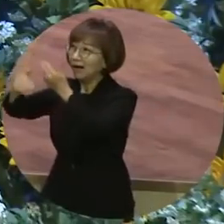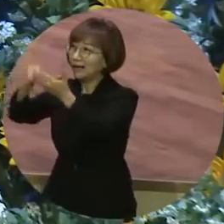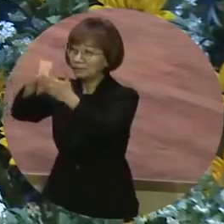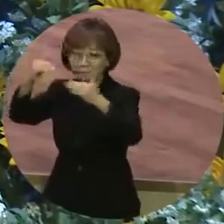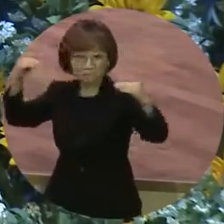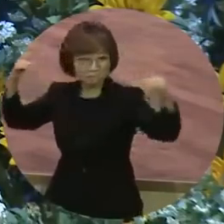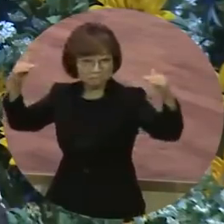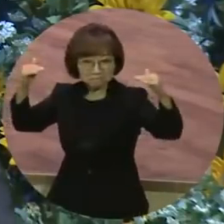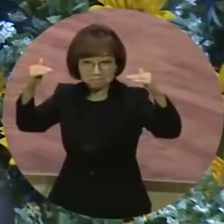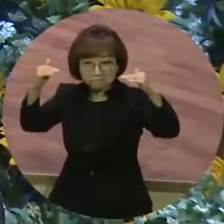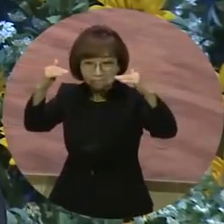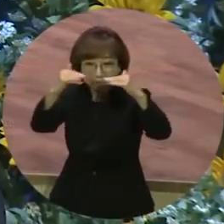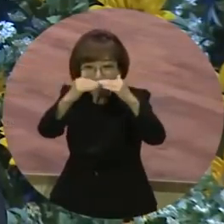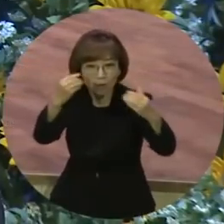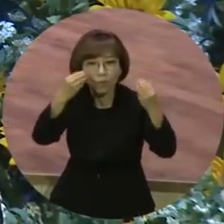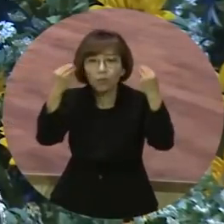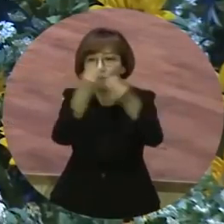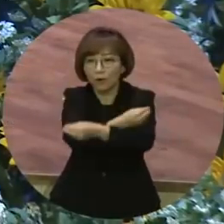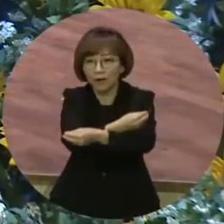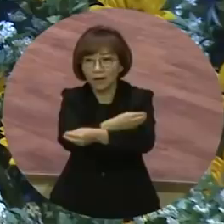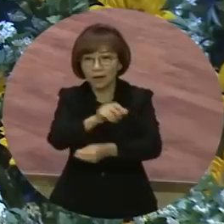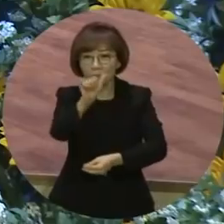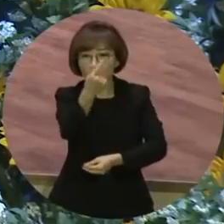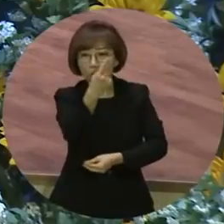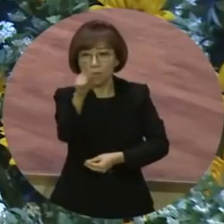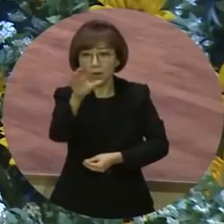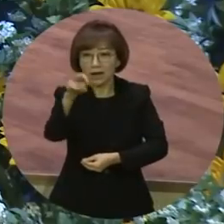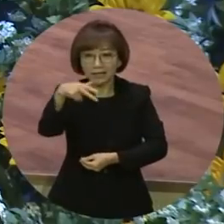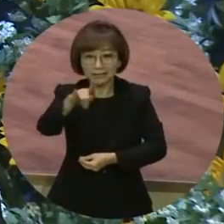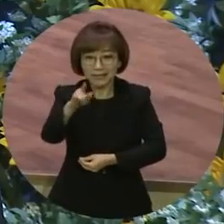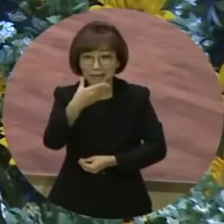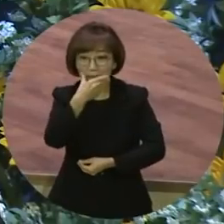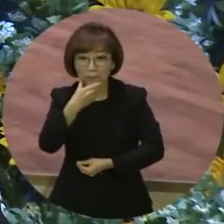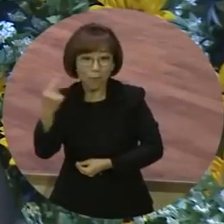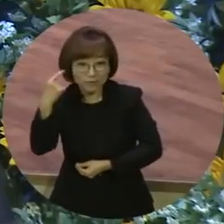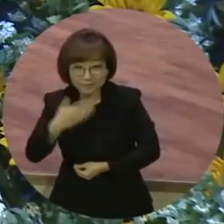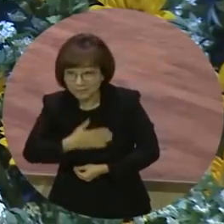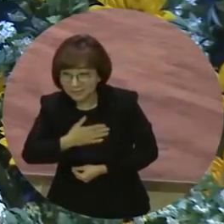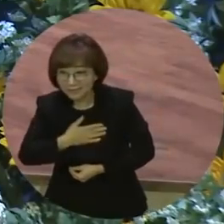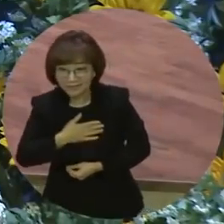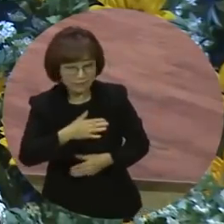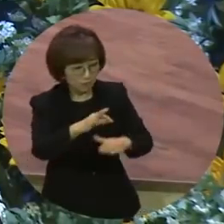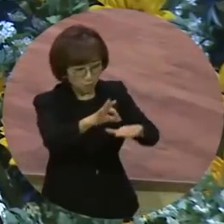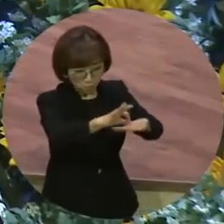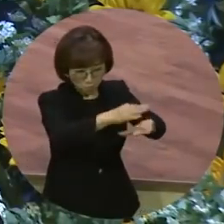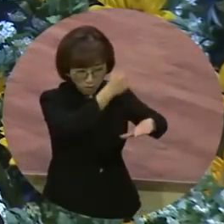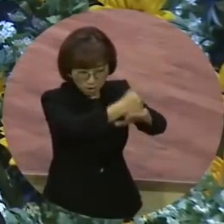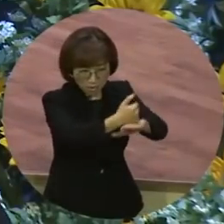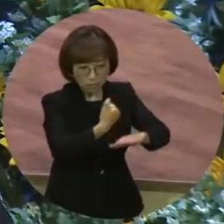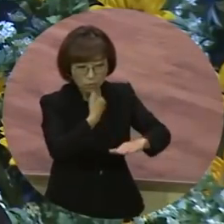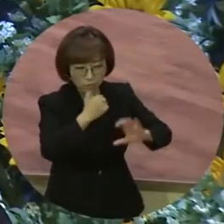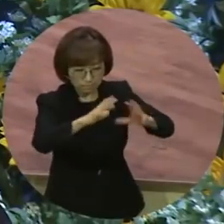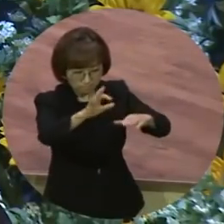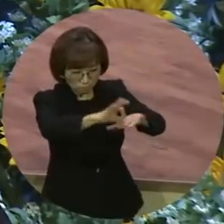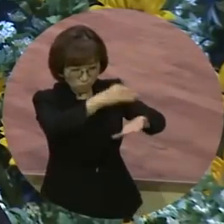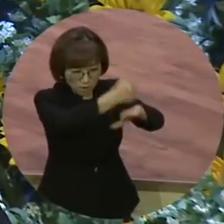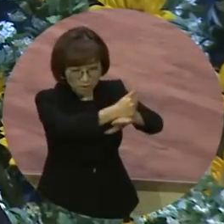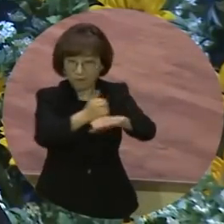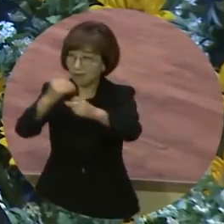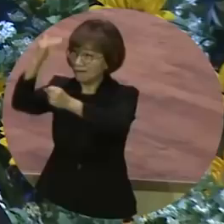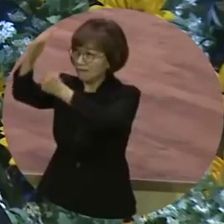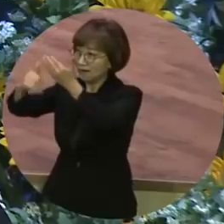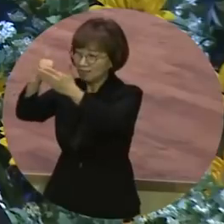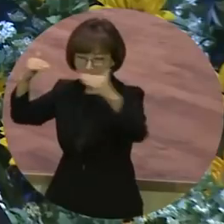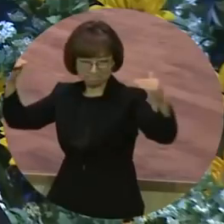황제의 복음이라는 당시 로마 황제, 이 오직 로마 황제는 신이다. 그래서 이 황제의